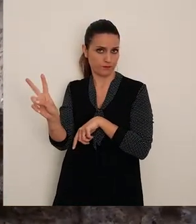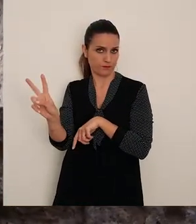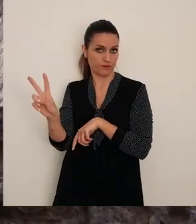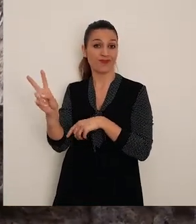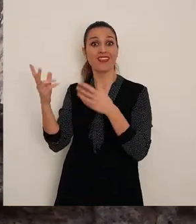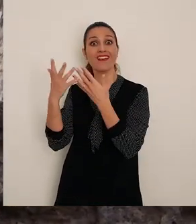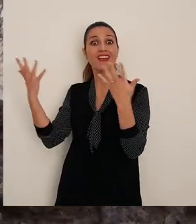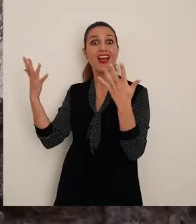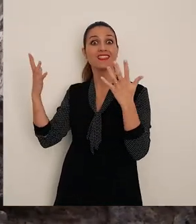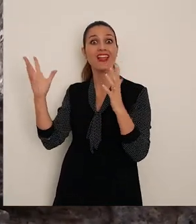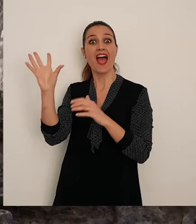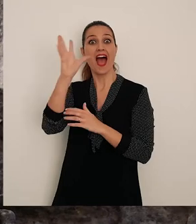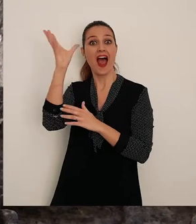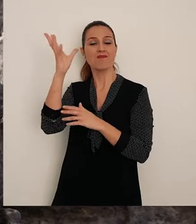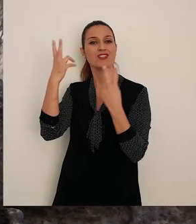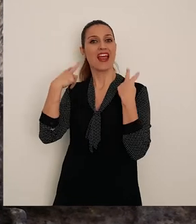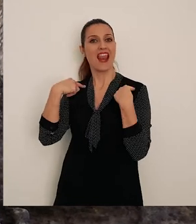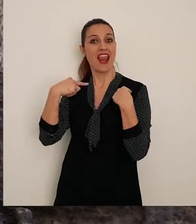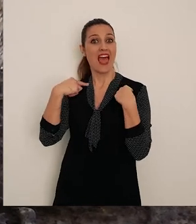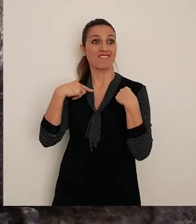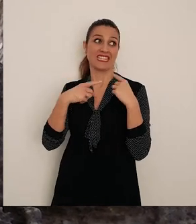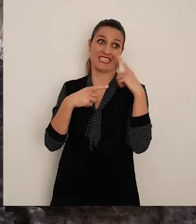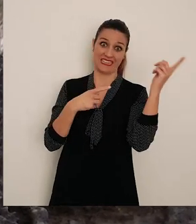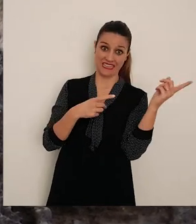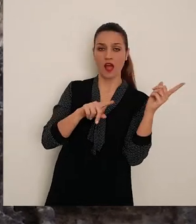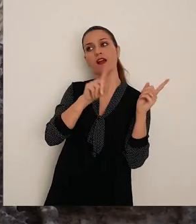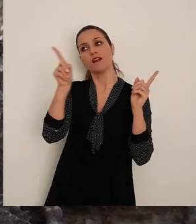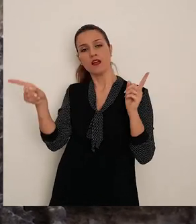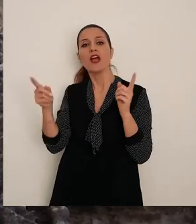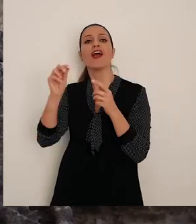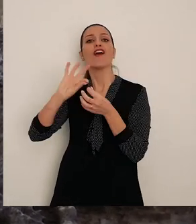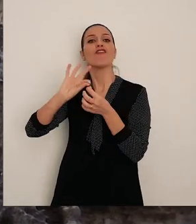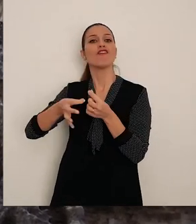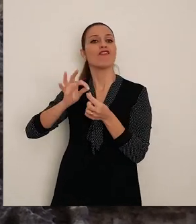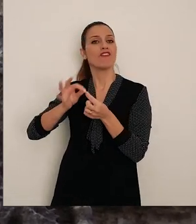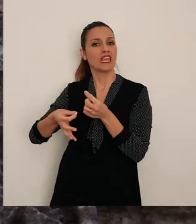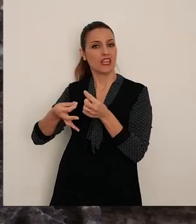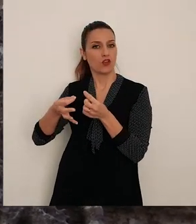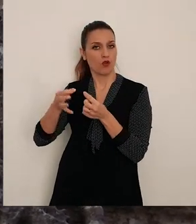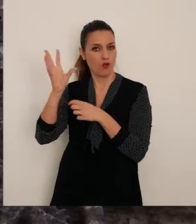La rappresentazione del grande albero della vita è rappresentata da un albero di fico.